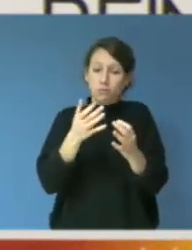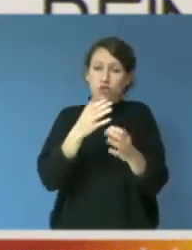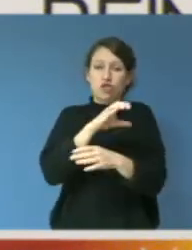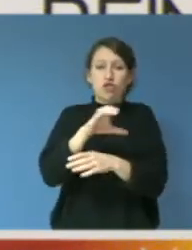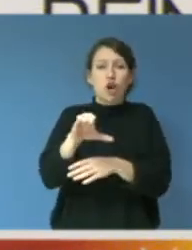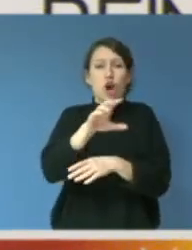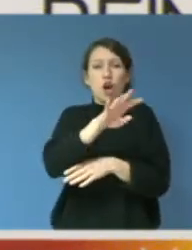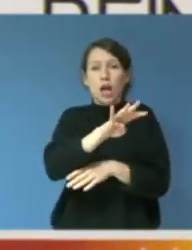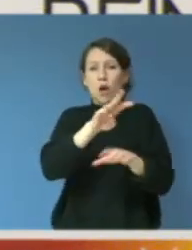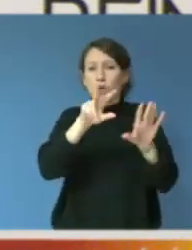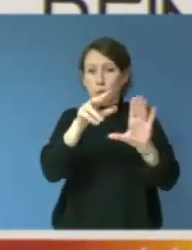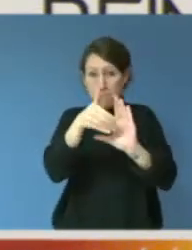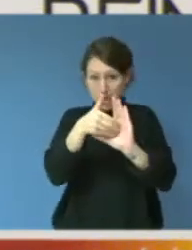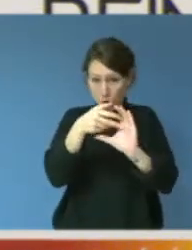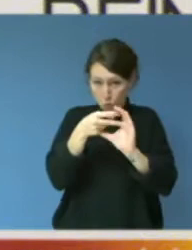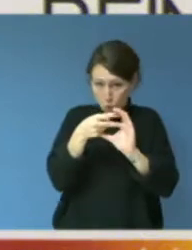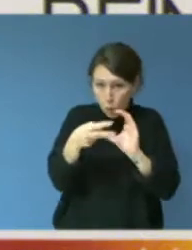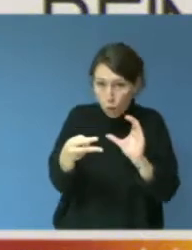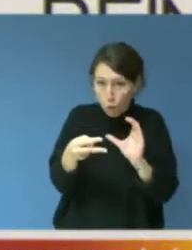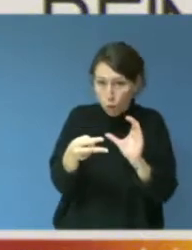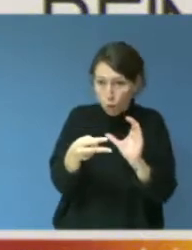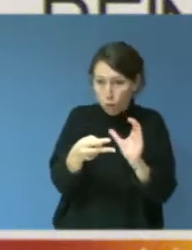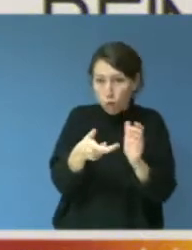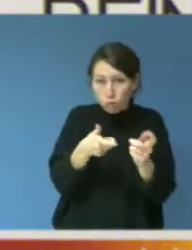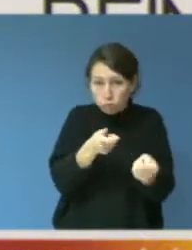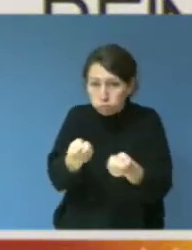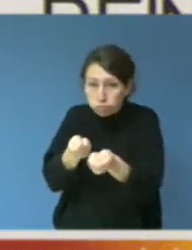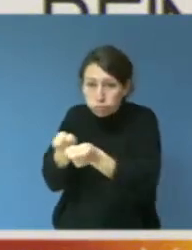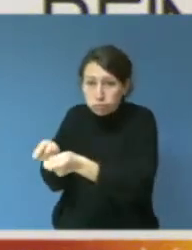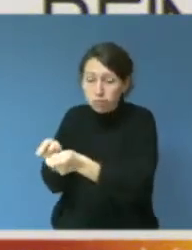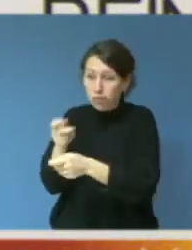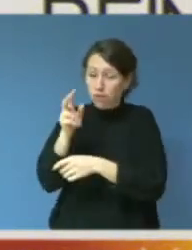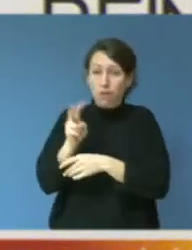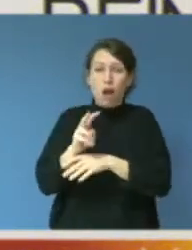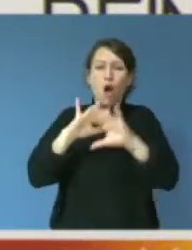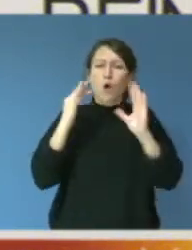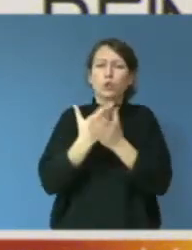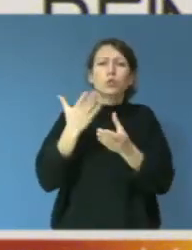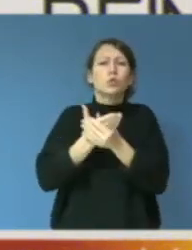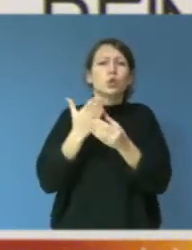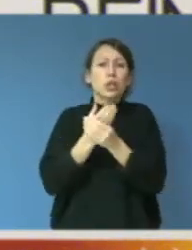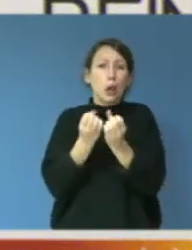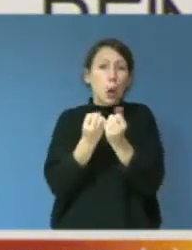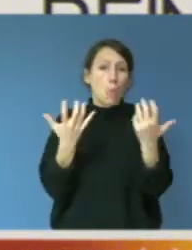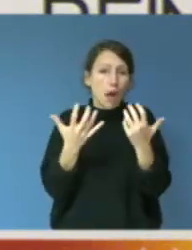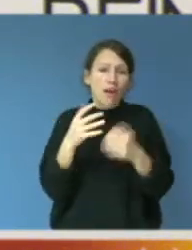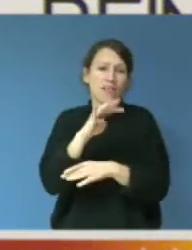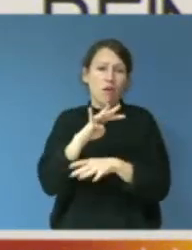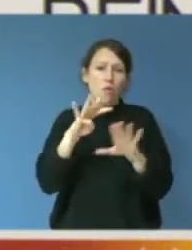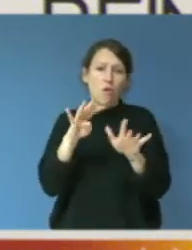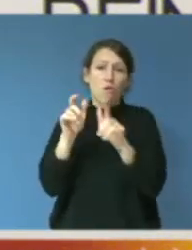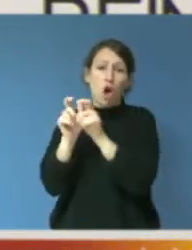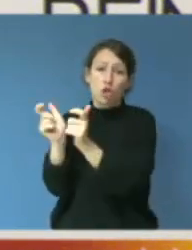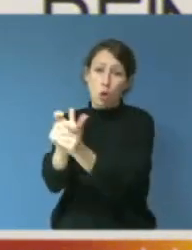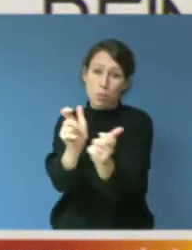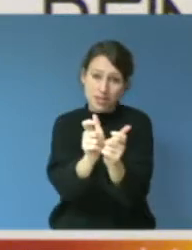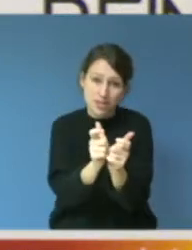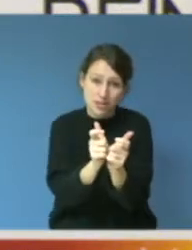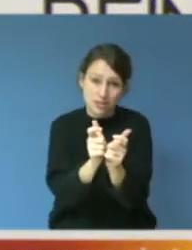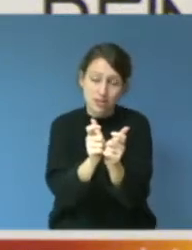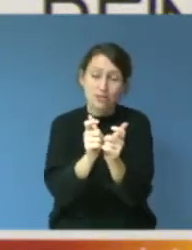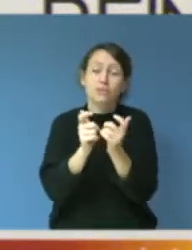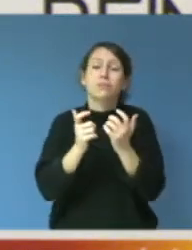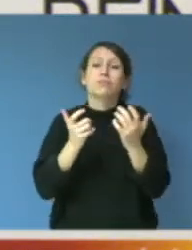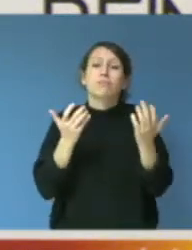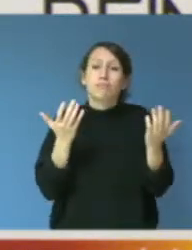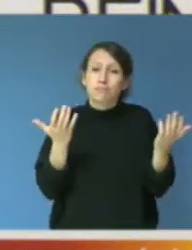€ et le nombre de dossiers exactement concerne 49 entreprises. Et c'est précisément, pour être tout